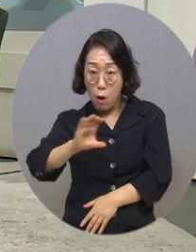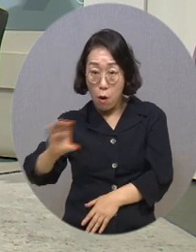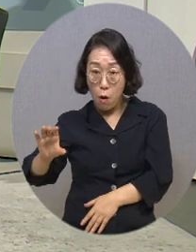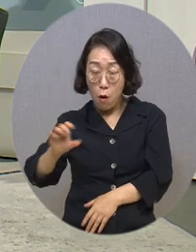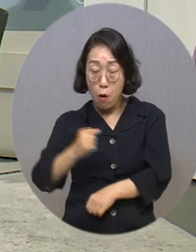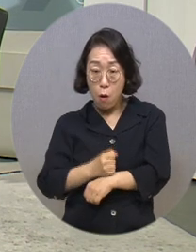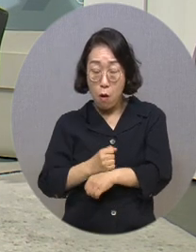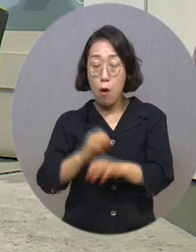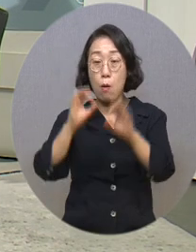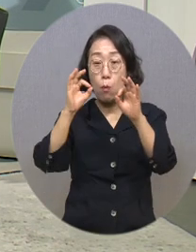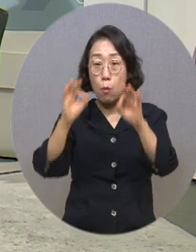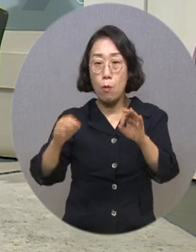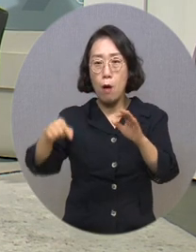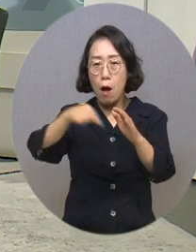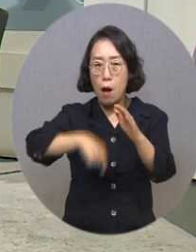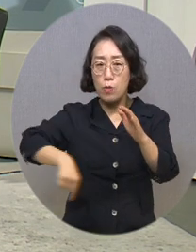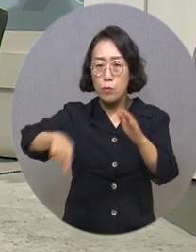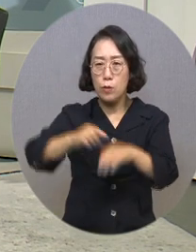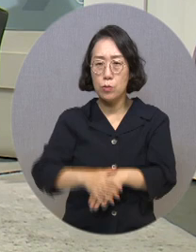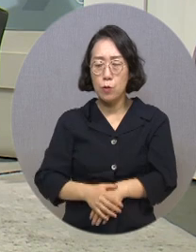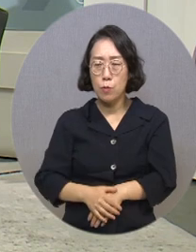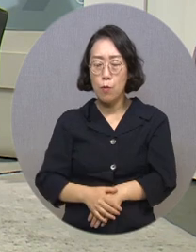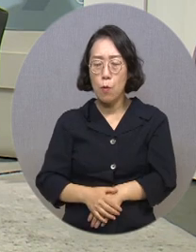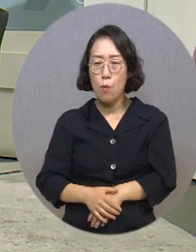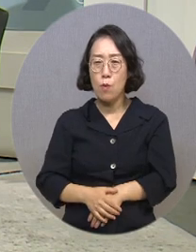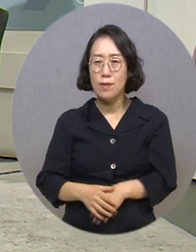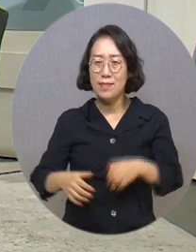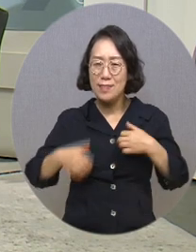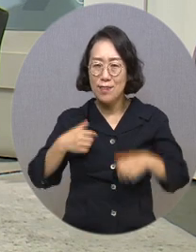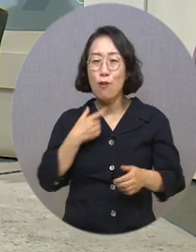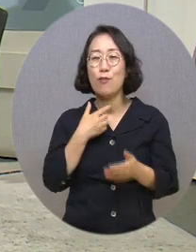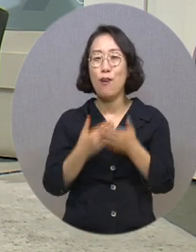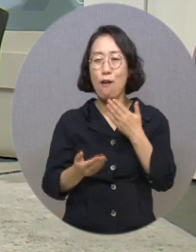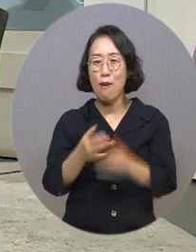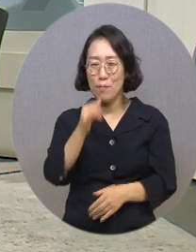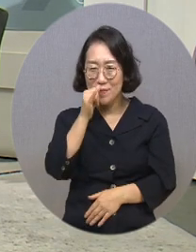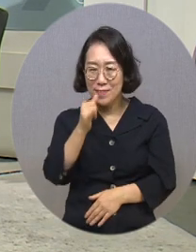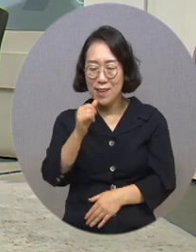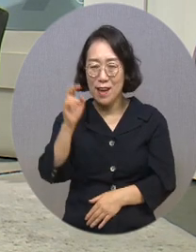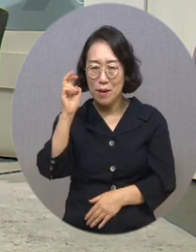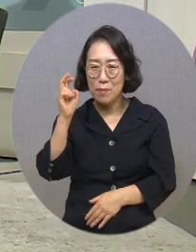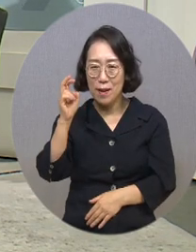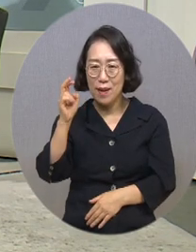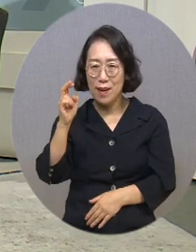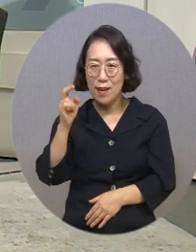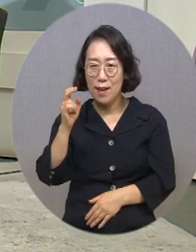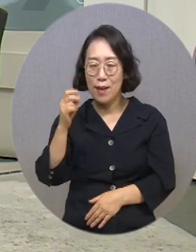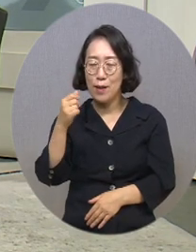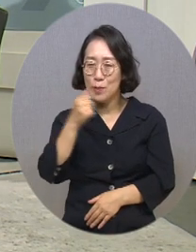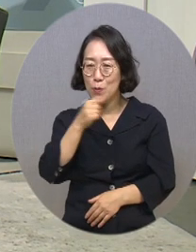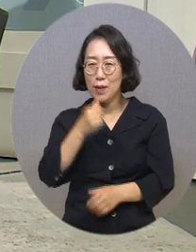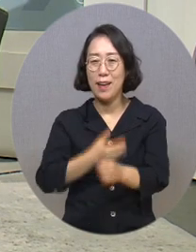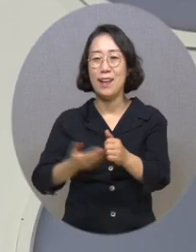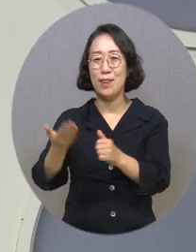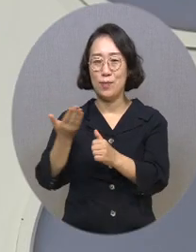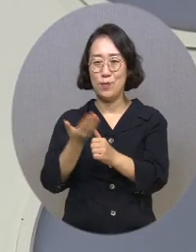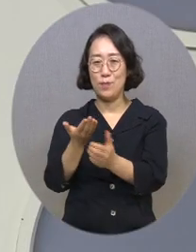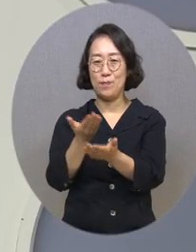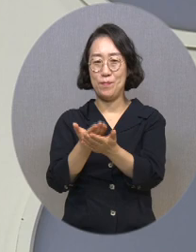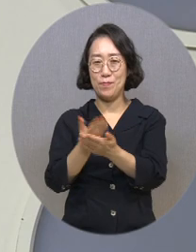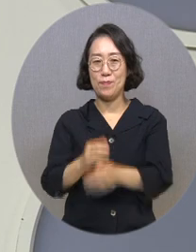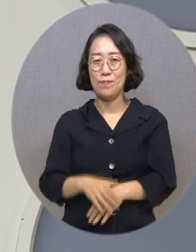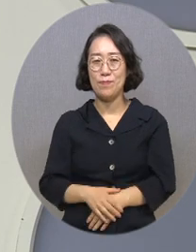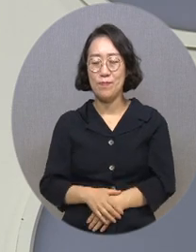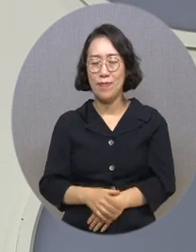그러다 보면은 그 과정에 많은 에피소드가 있었을 것 같아. 좀 소개 좀 해주세요. 많죠.